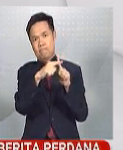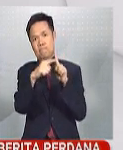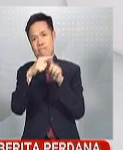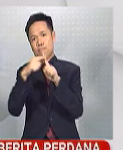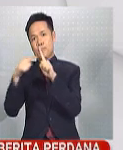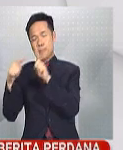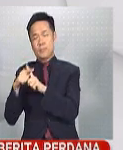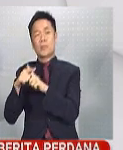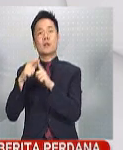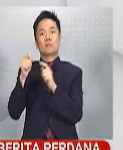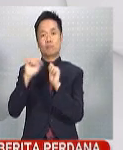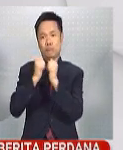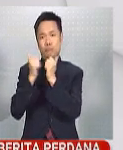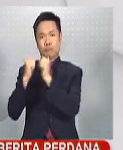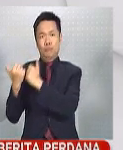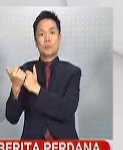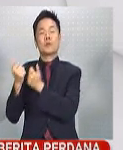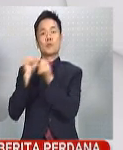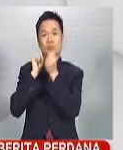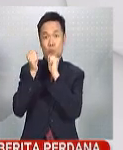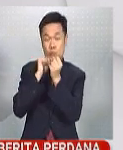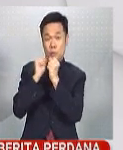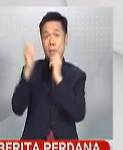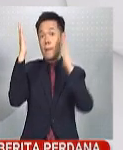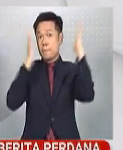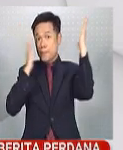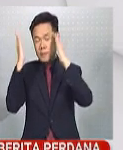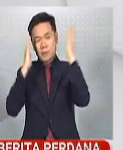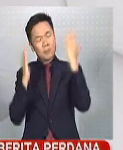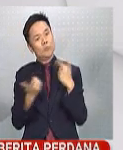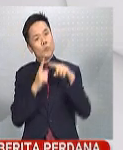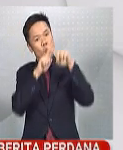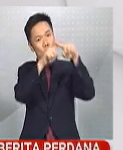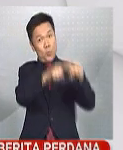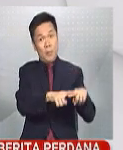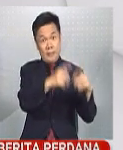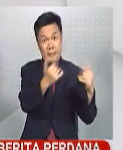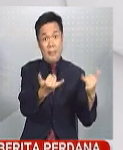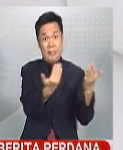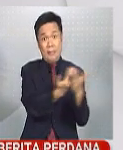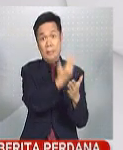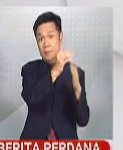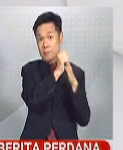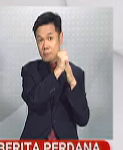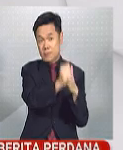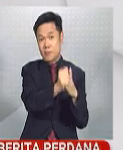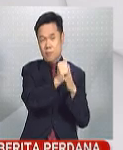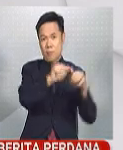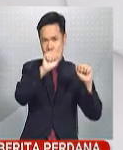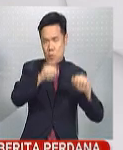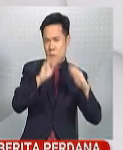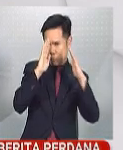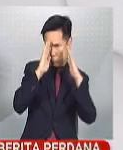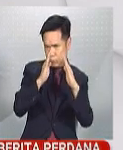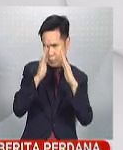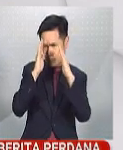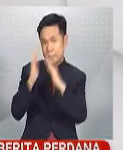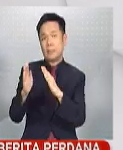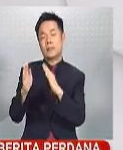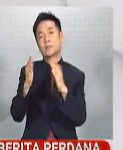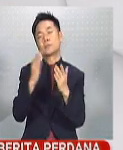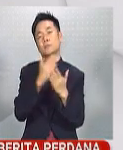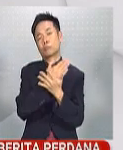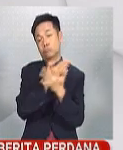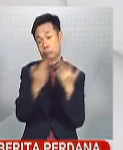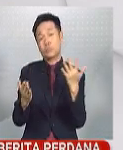sukan kebangsaan. Rata-rata meletakkan harapan agar kepimpinan baru KBS ini dapat memberi perhatian sepenuhnya terhadap